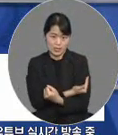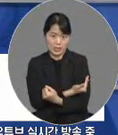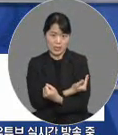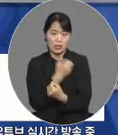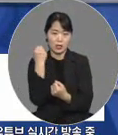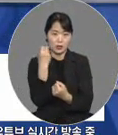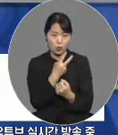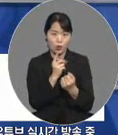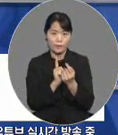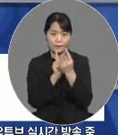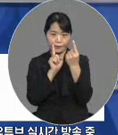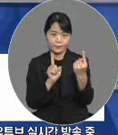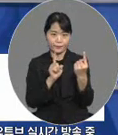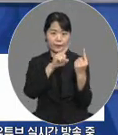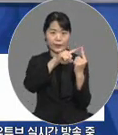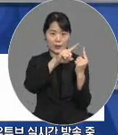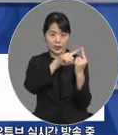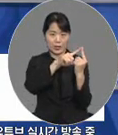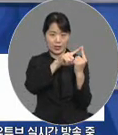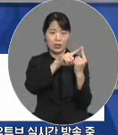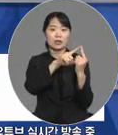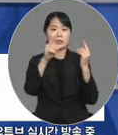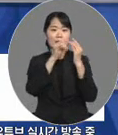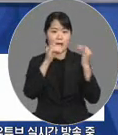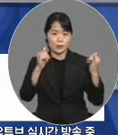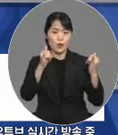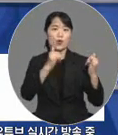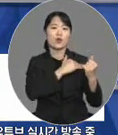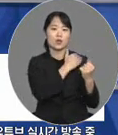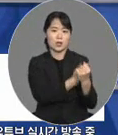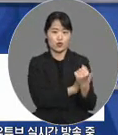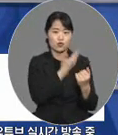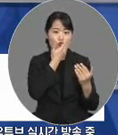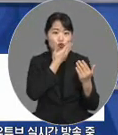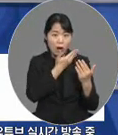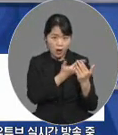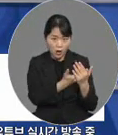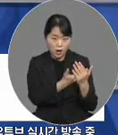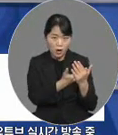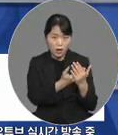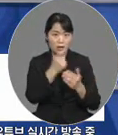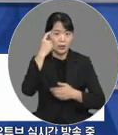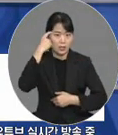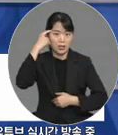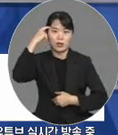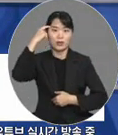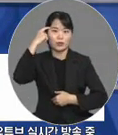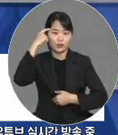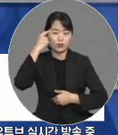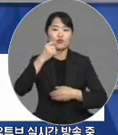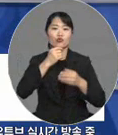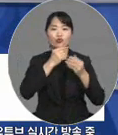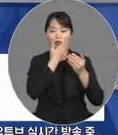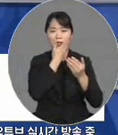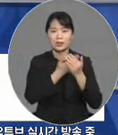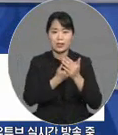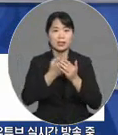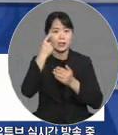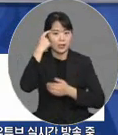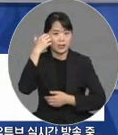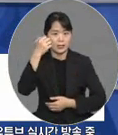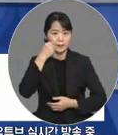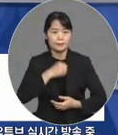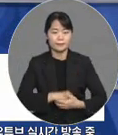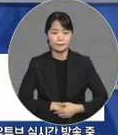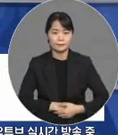나와 똑같이 저만 존재라는 사실을 알게 하는 게 중요하다고 생각합니다. 그래서 우리는 남아 있습니다. 예. 상호 존중의 교육이라고